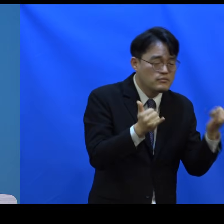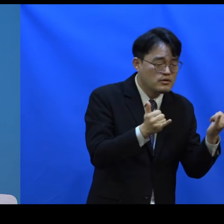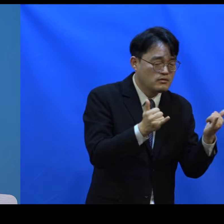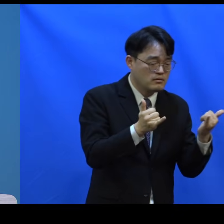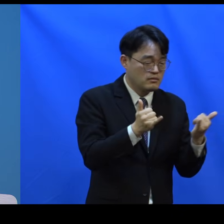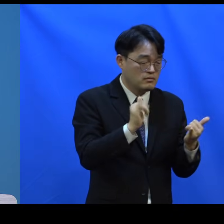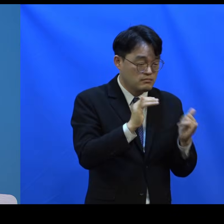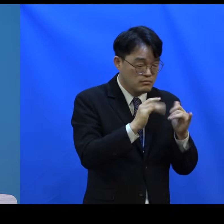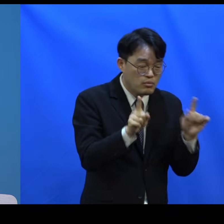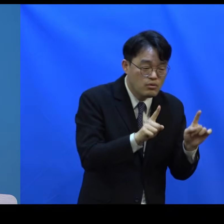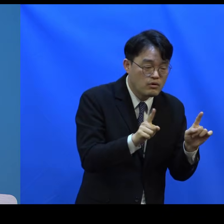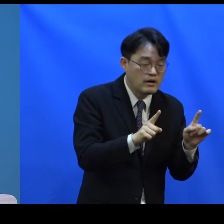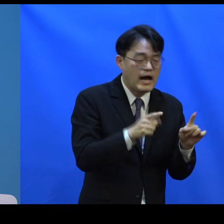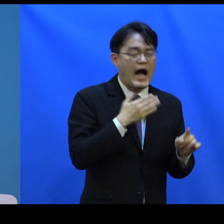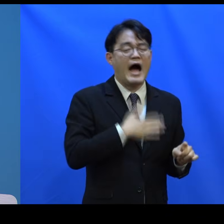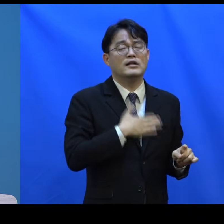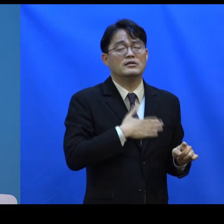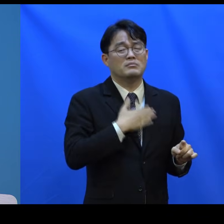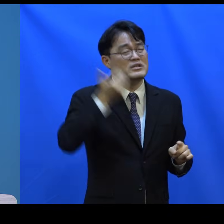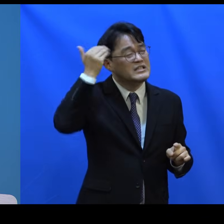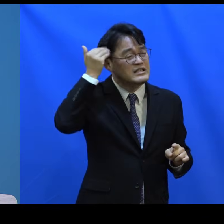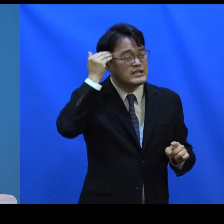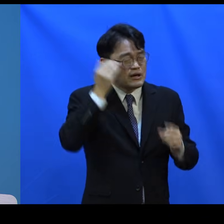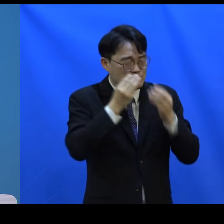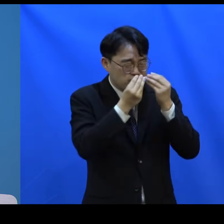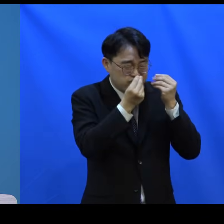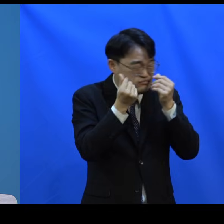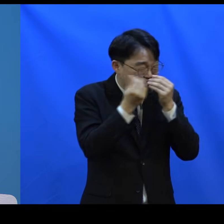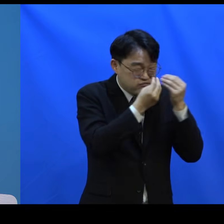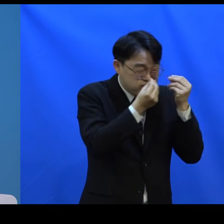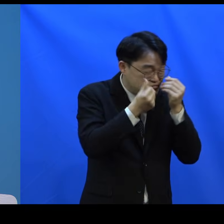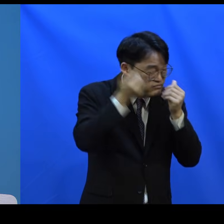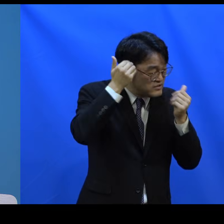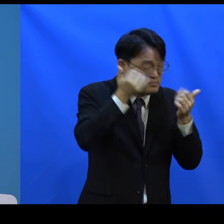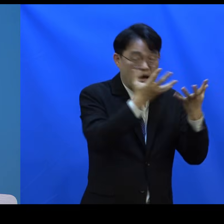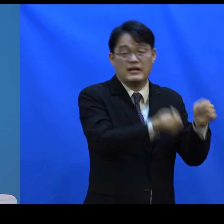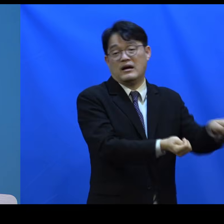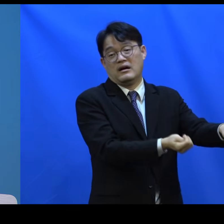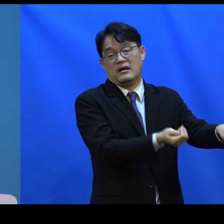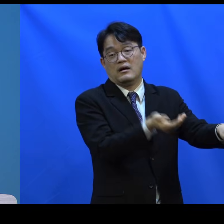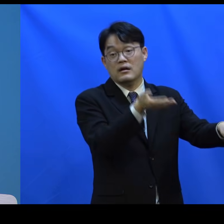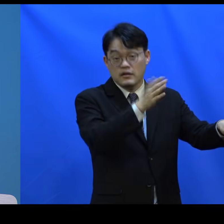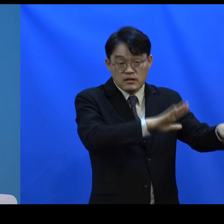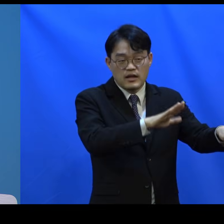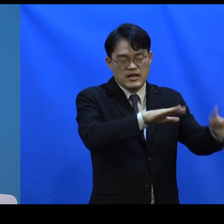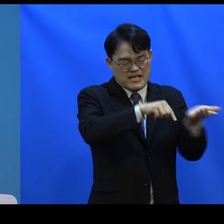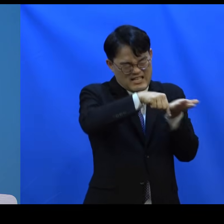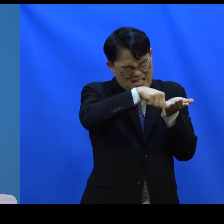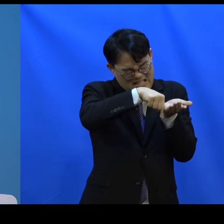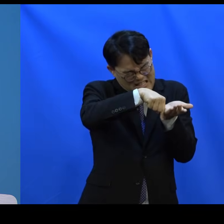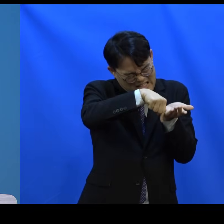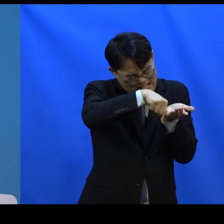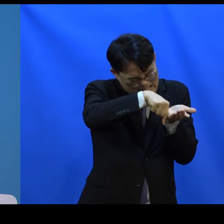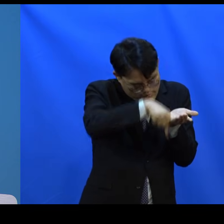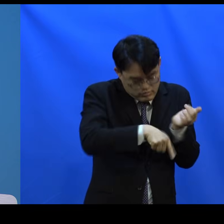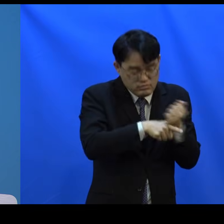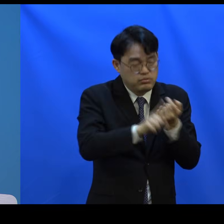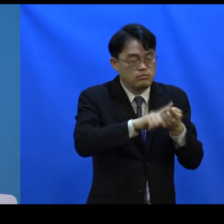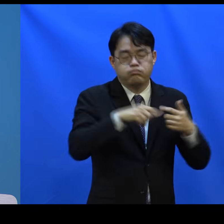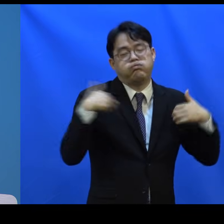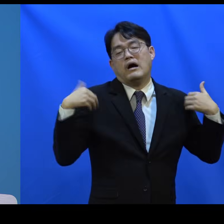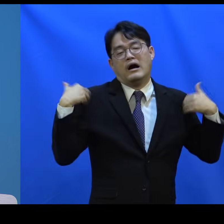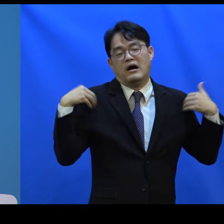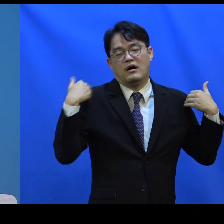아는 건 많아졌는데 통찰이 약해졌다 그러잖아요. 그래서 이 데이터를 가지고 분석은 잘하는데 통찰력이 없다는 거예요.